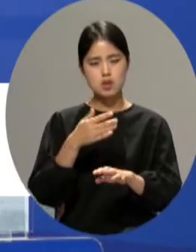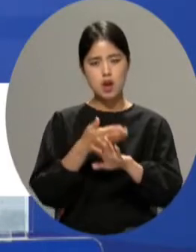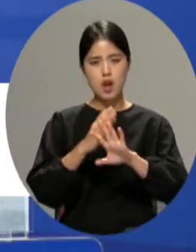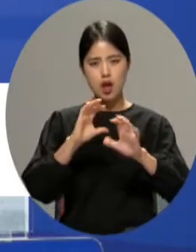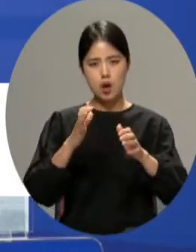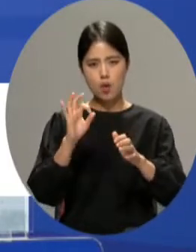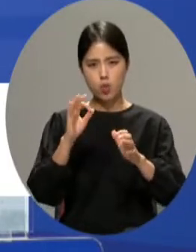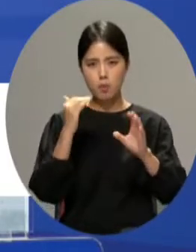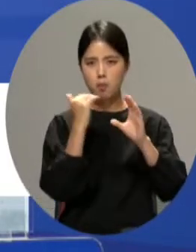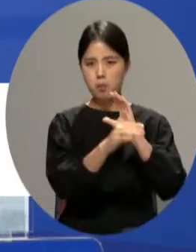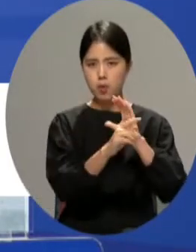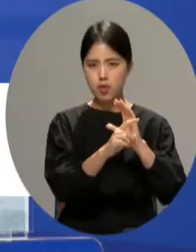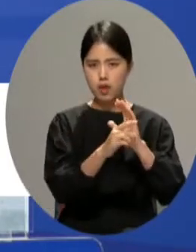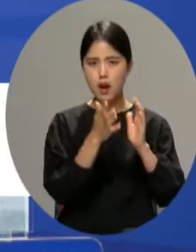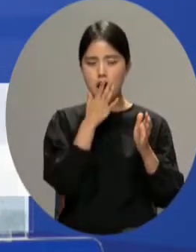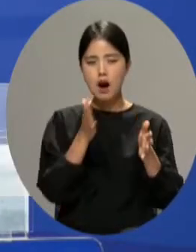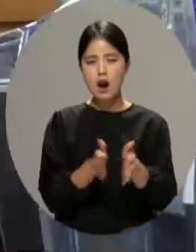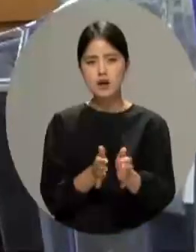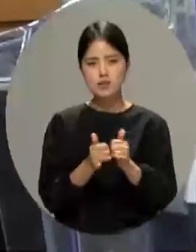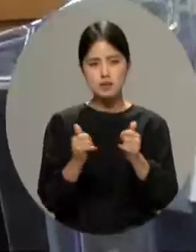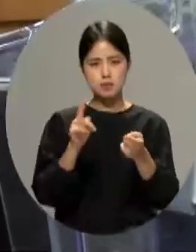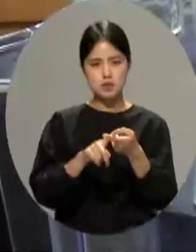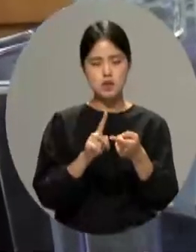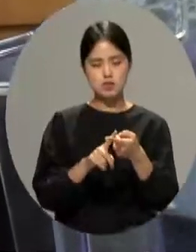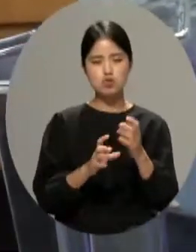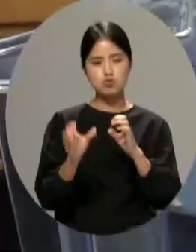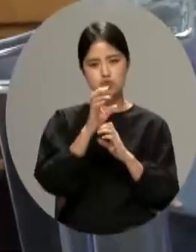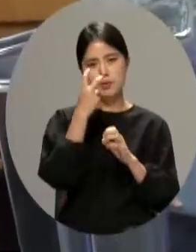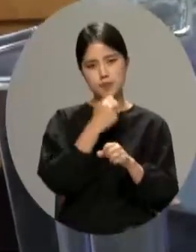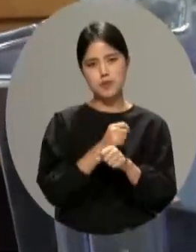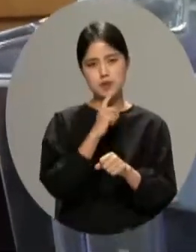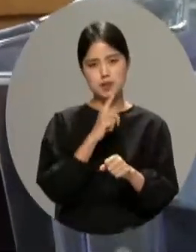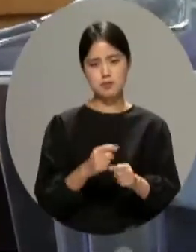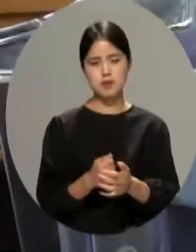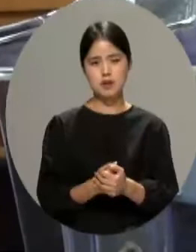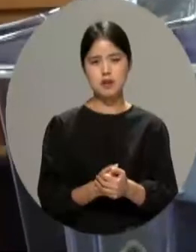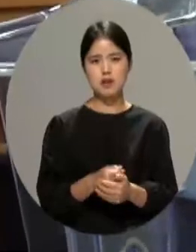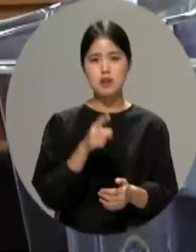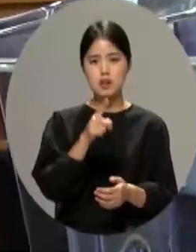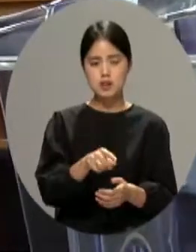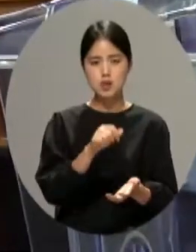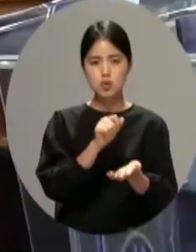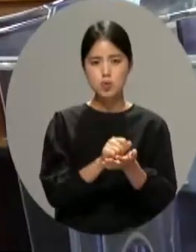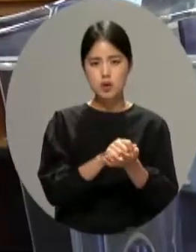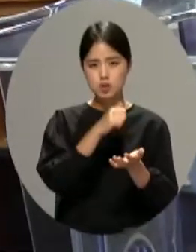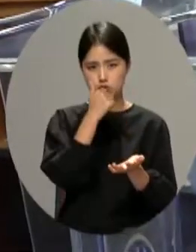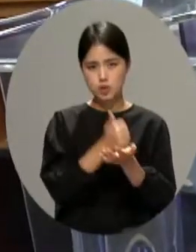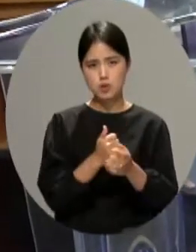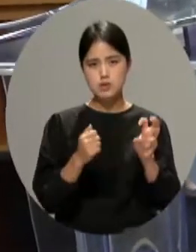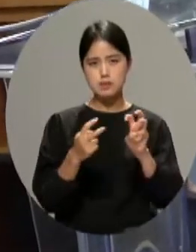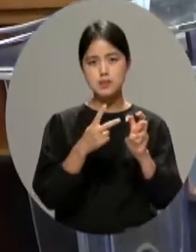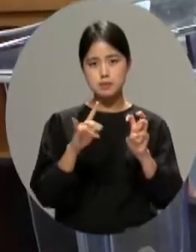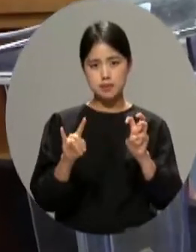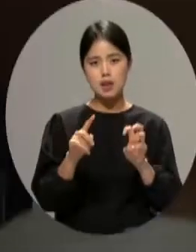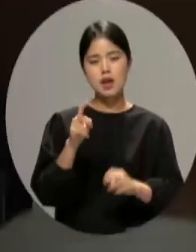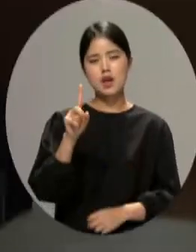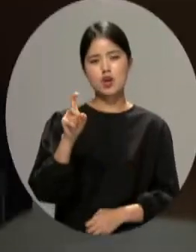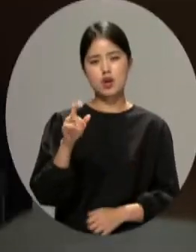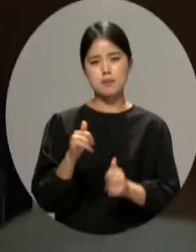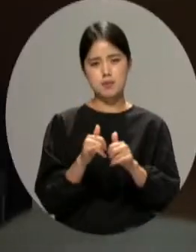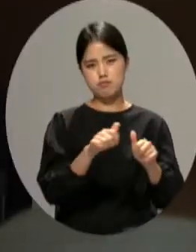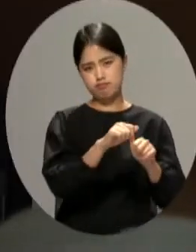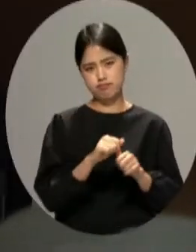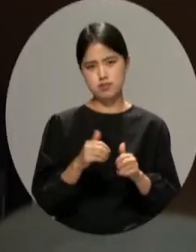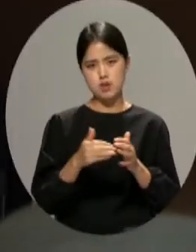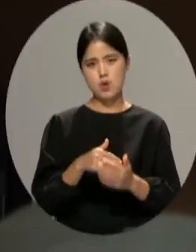일당 들에 대해서 추가 쌀을 벌일 예정입니다 랑 경찰은 도박 개장 등의 혐의로 30대 태국인 a 씨 등 11명을 구속